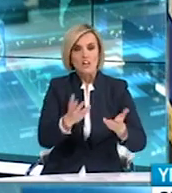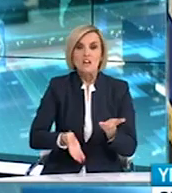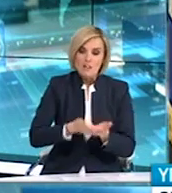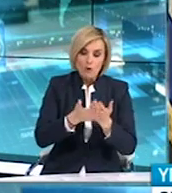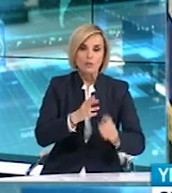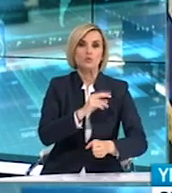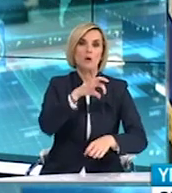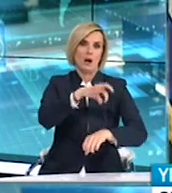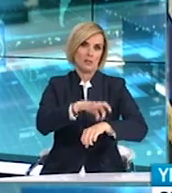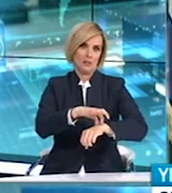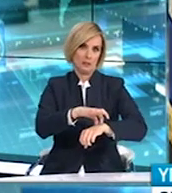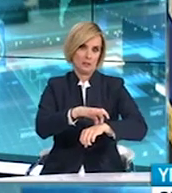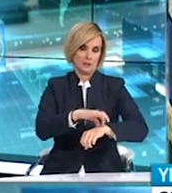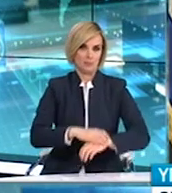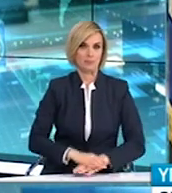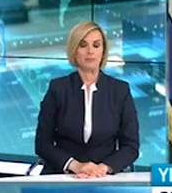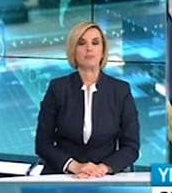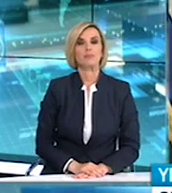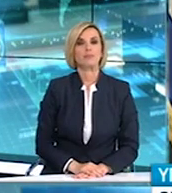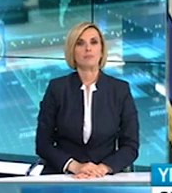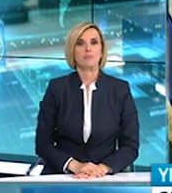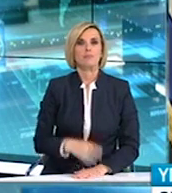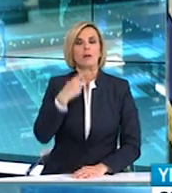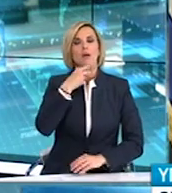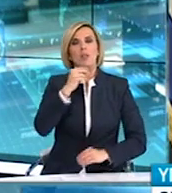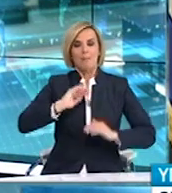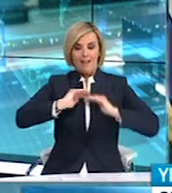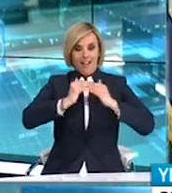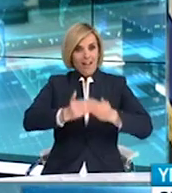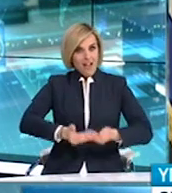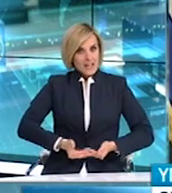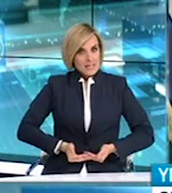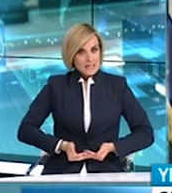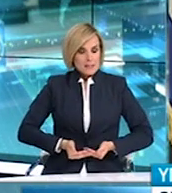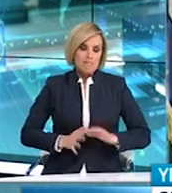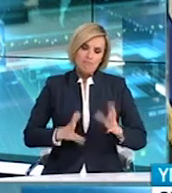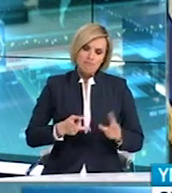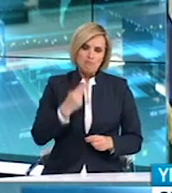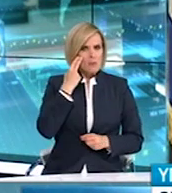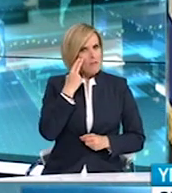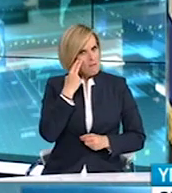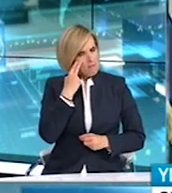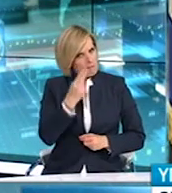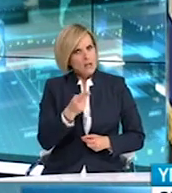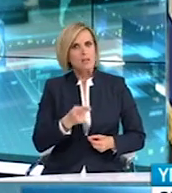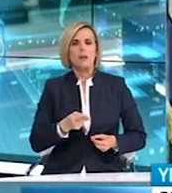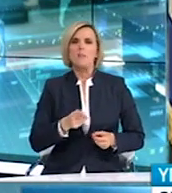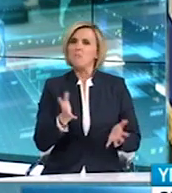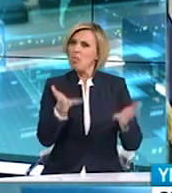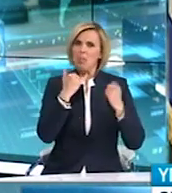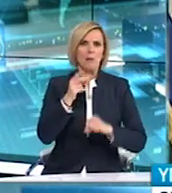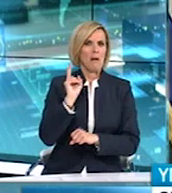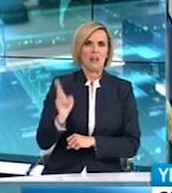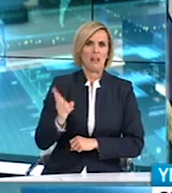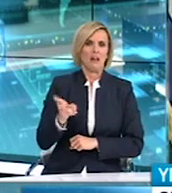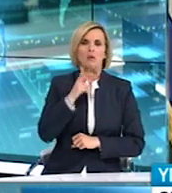στο νοσοκομείο. Όσον αφορά τις εγγύους, δεν φαίνεται ότι οι έγκυες έχουν κάποιο μεγαλύτερο κίνδυνο από τον